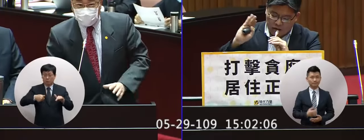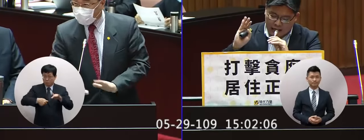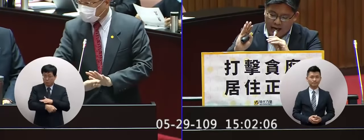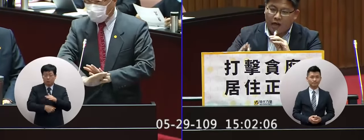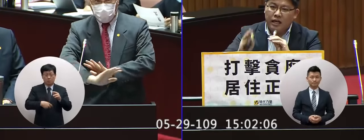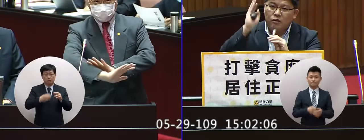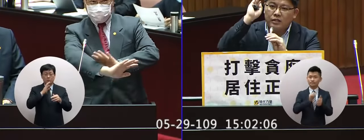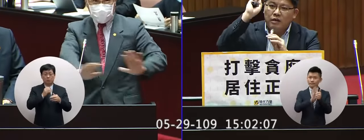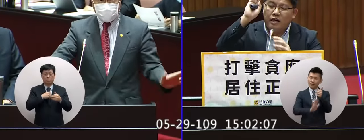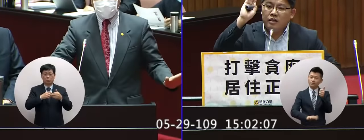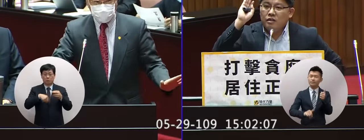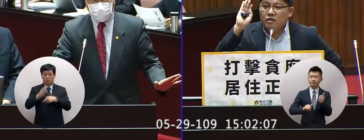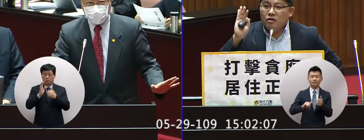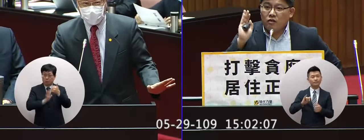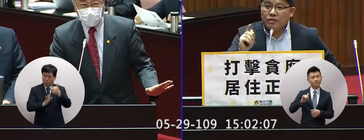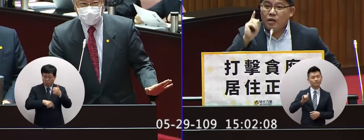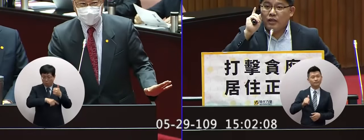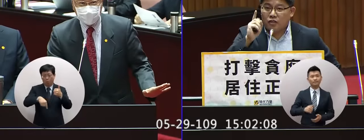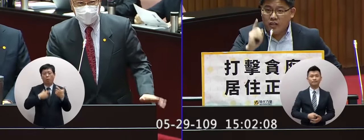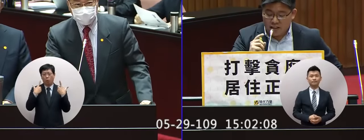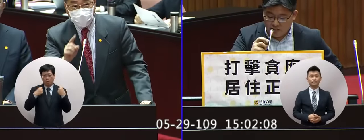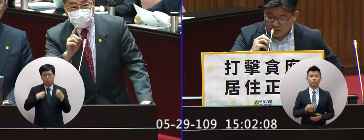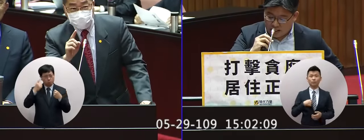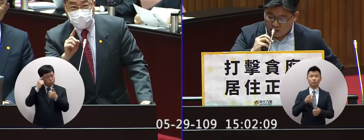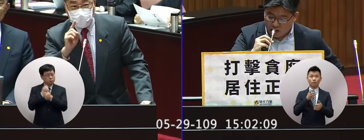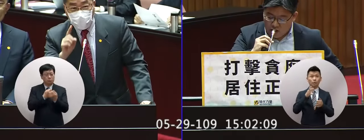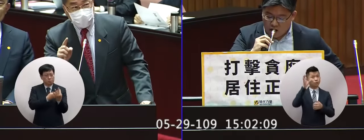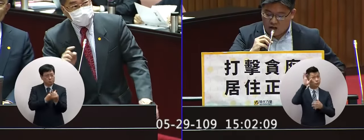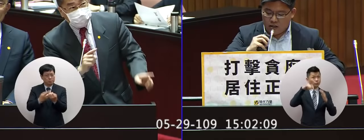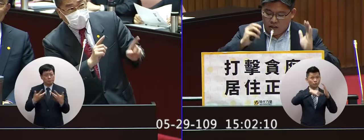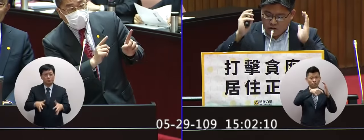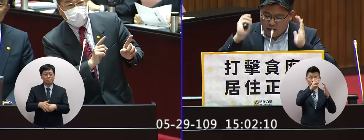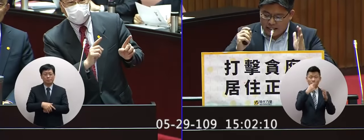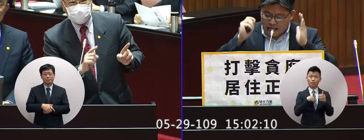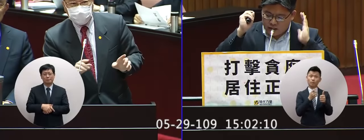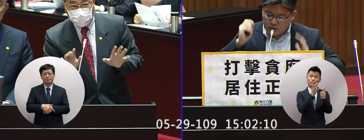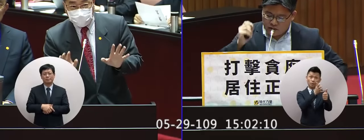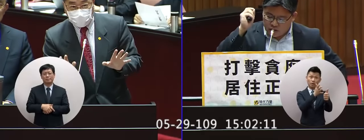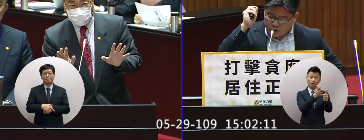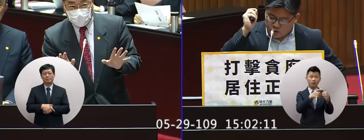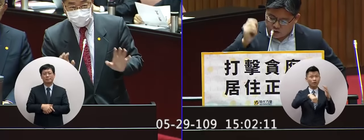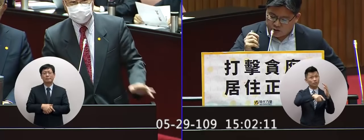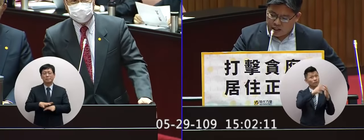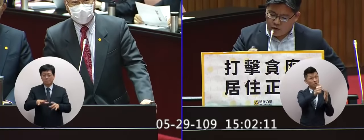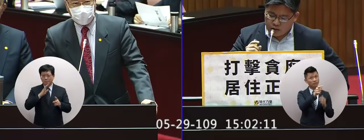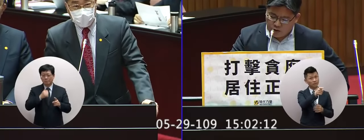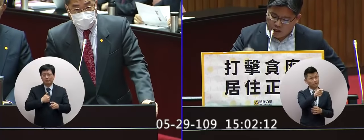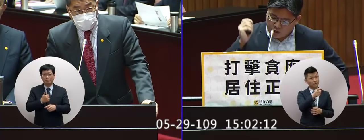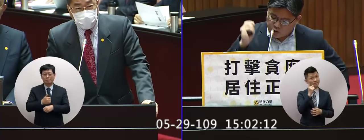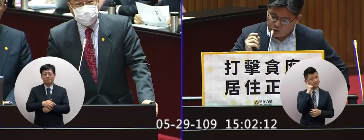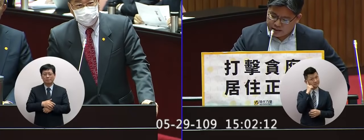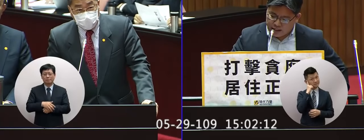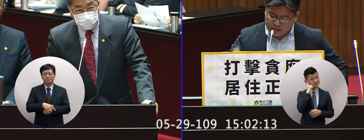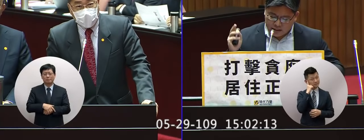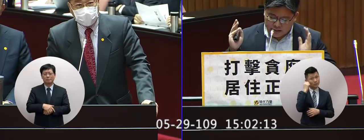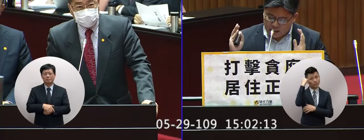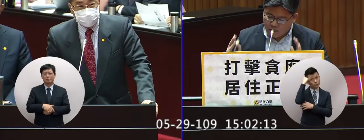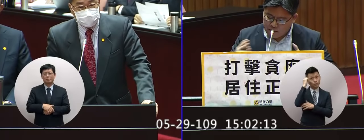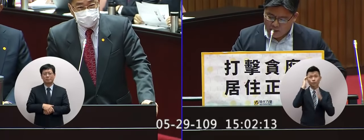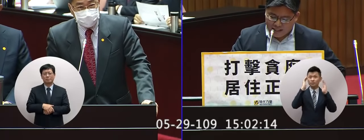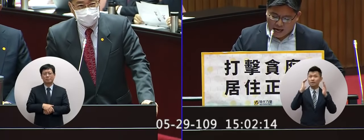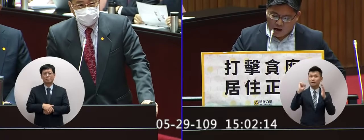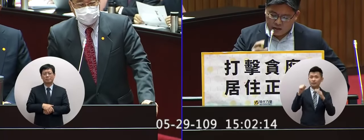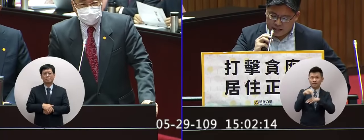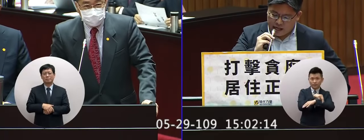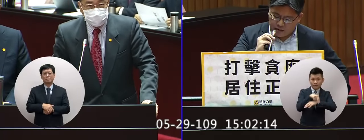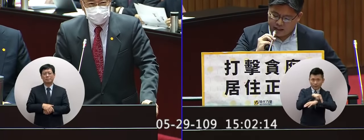政机关 还好，但我今麦 是全面的。 我今麦问收音机一个对讲吼，院长，你是不是认为说吼，居住正义的这个